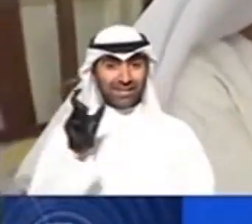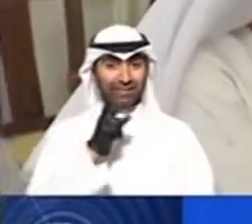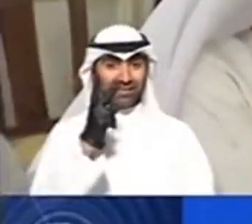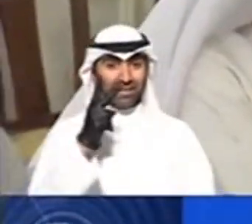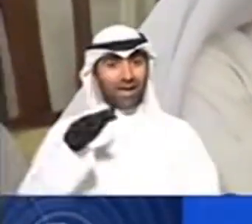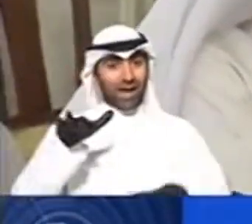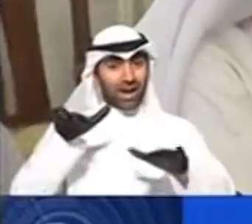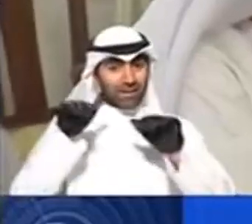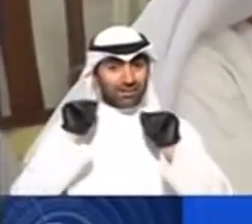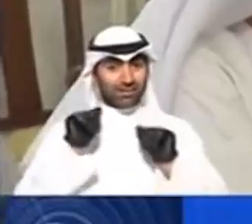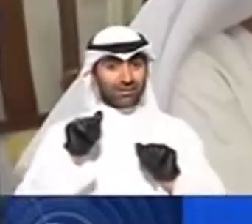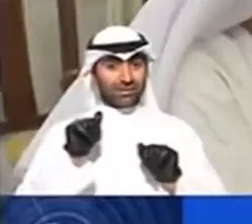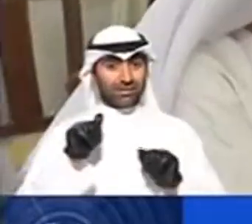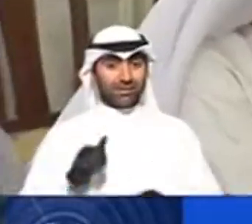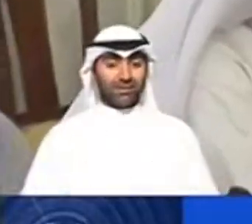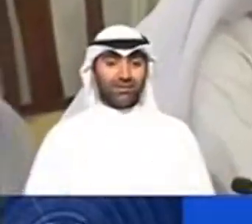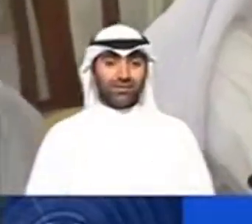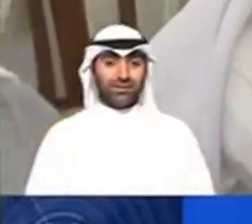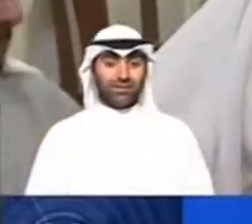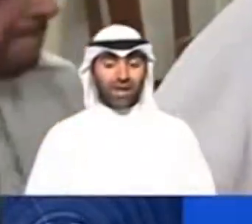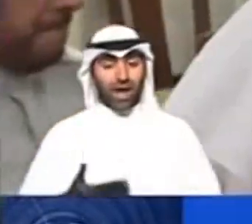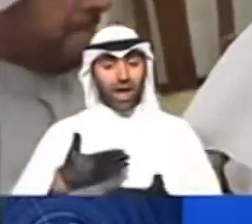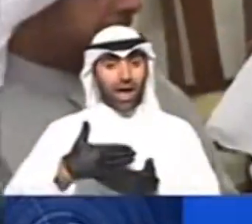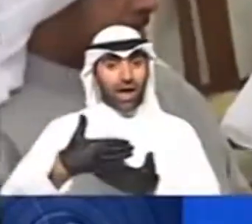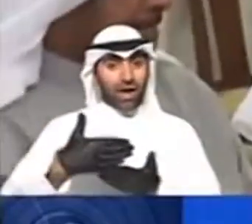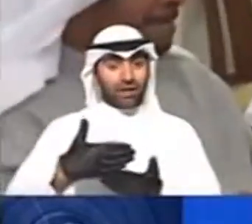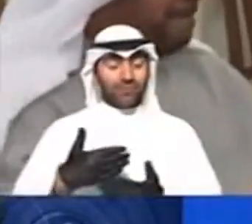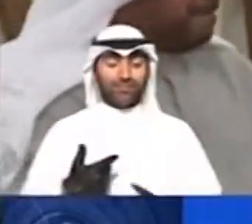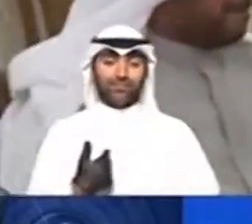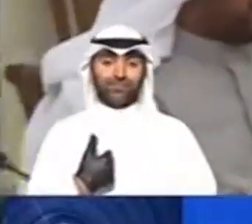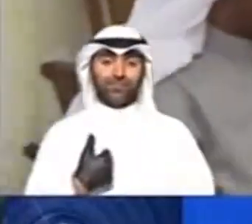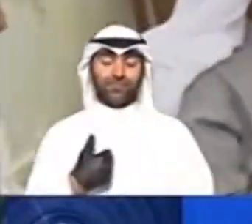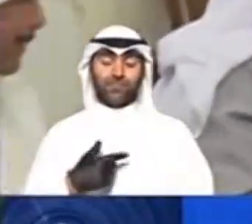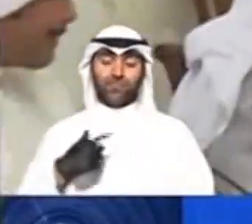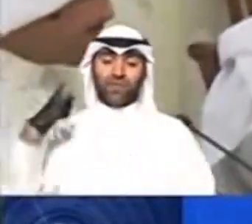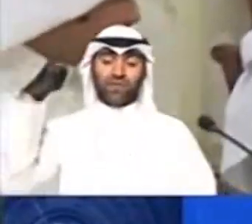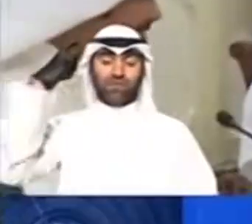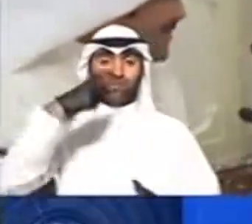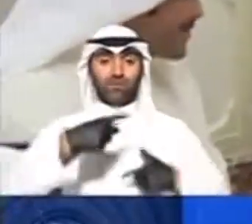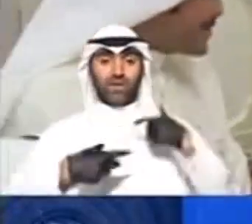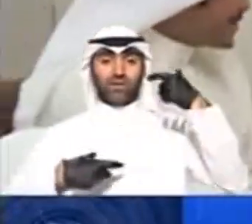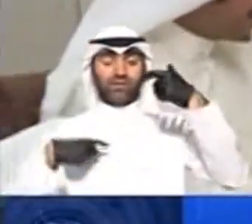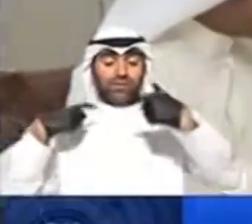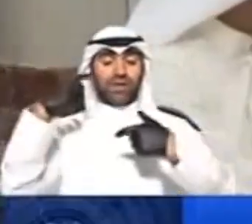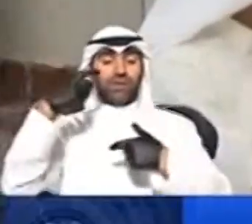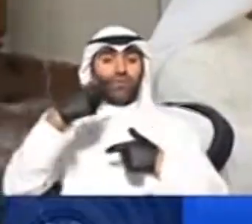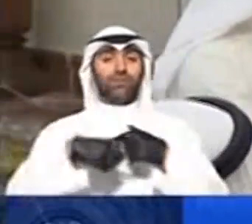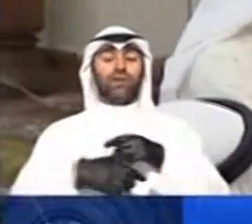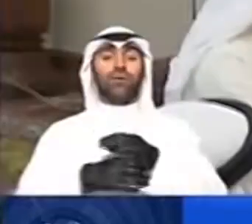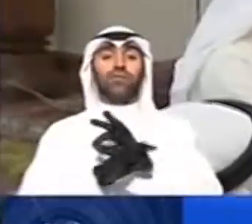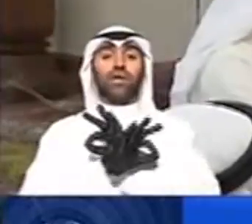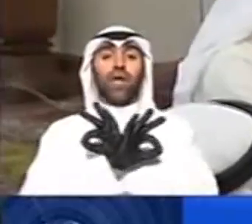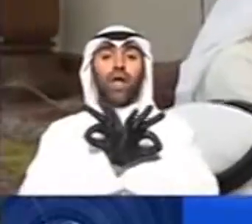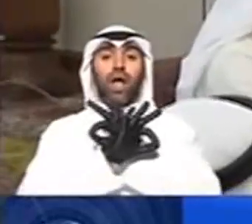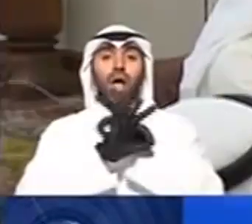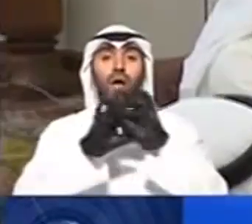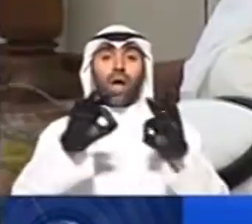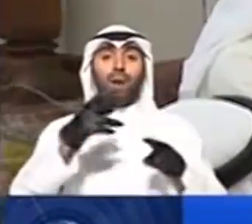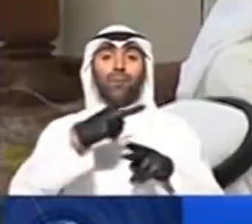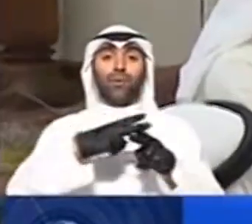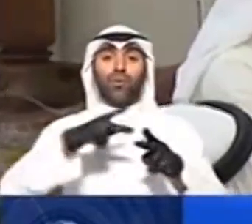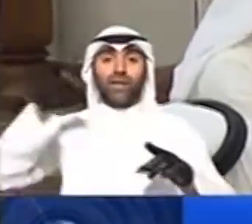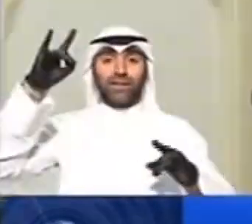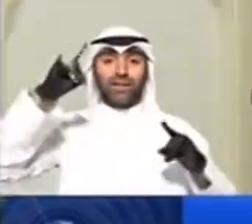2020 قمنا بعمل إجراء مع القادمين من بعض البلدان العالم بعمل